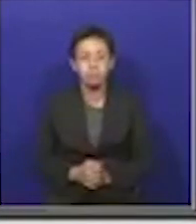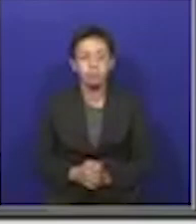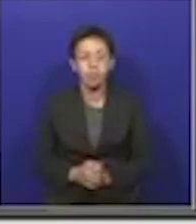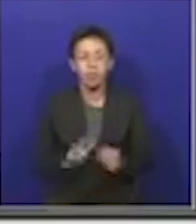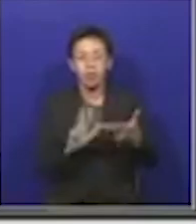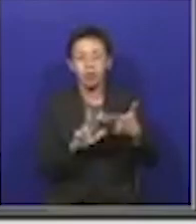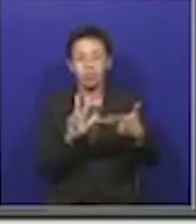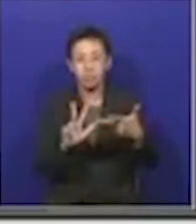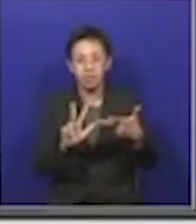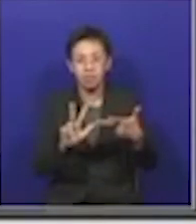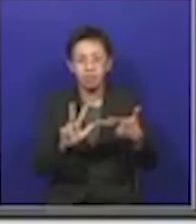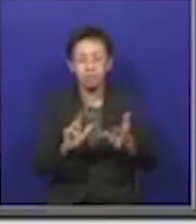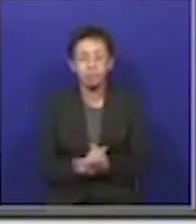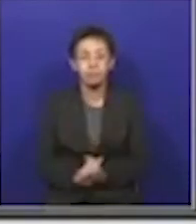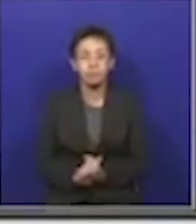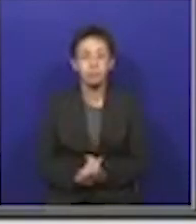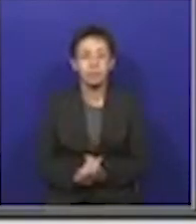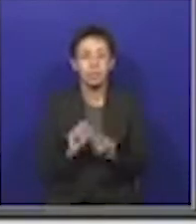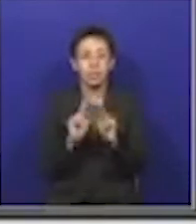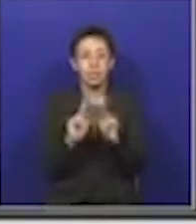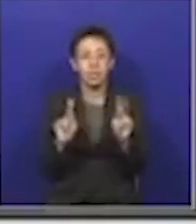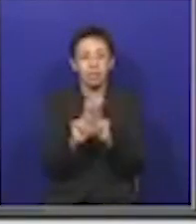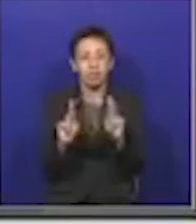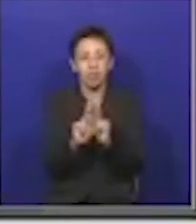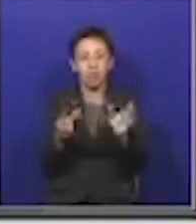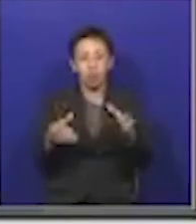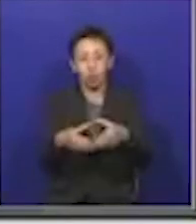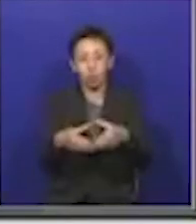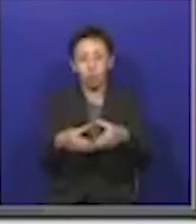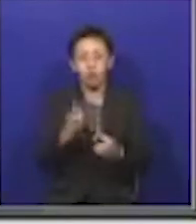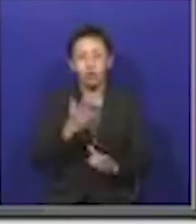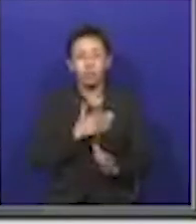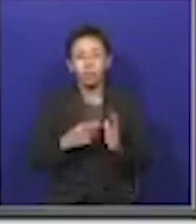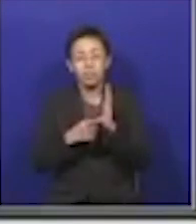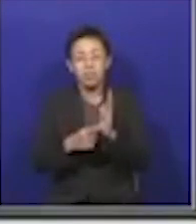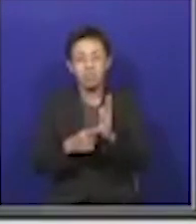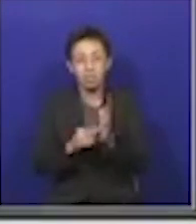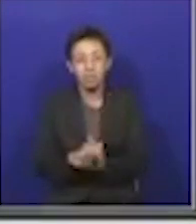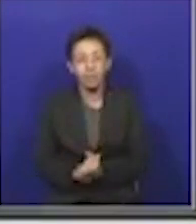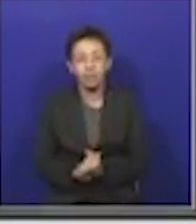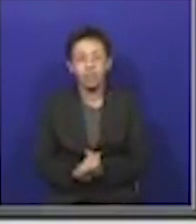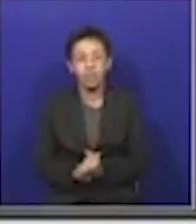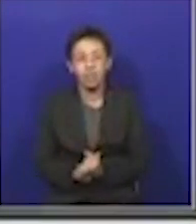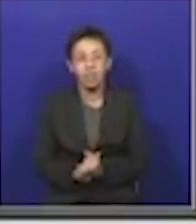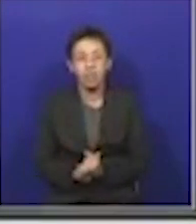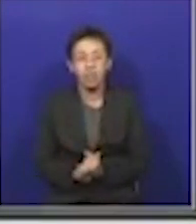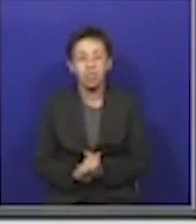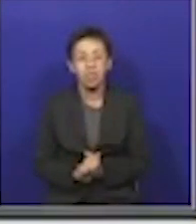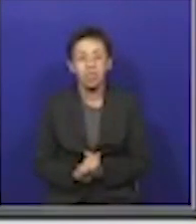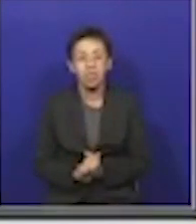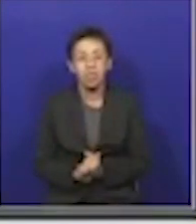ข้อ3นะฮะเรื่องการตั้งกรรมการเนี่ยผมเสนอฮะกรรมการ1ฮะ2